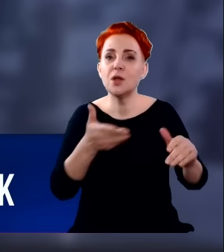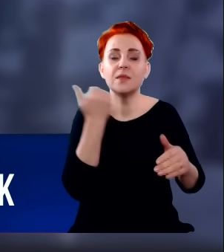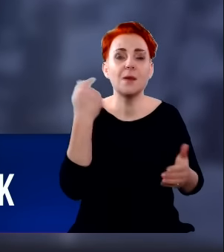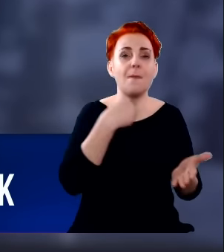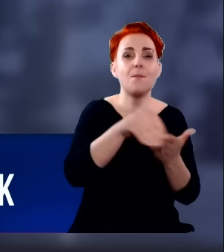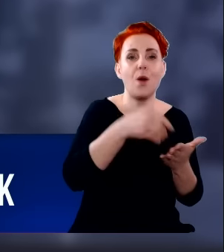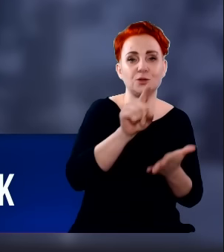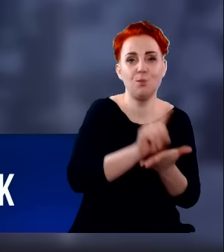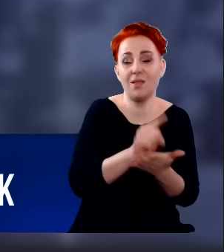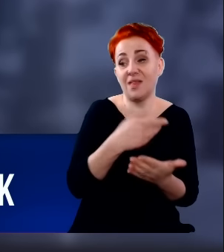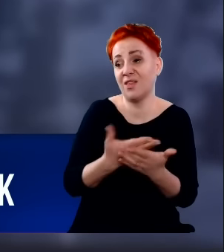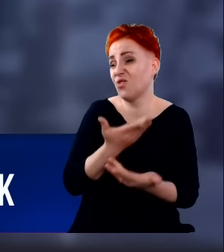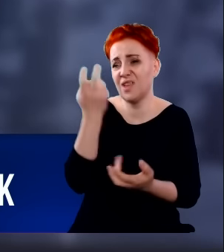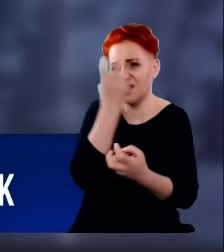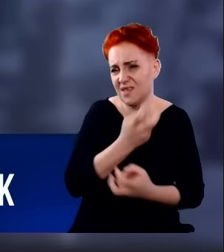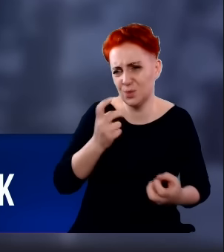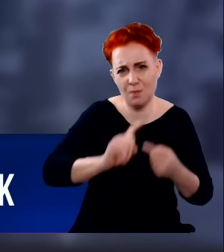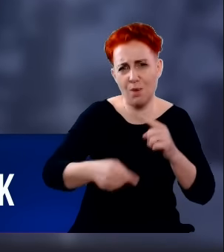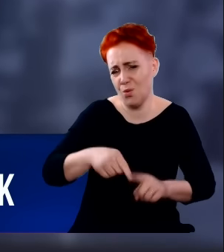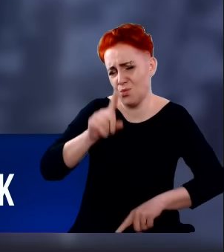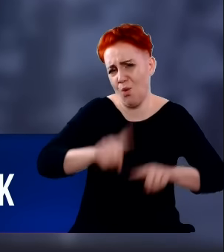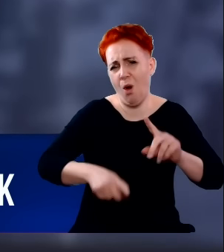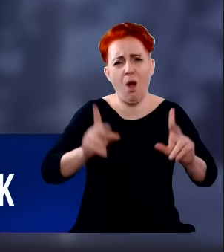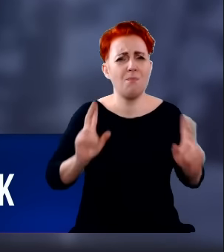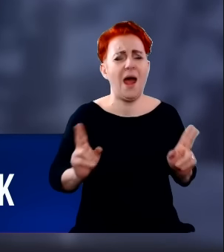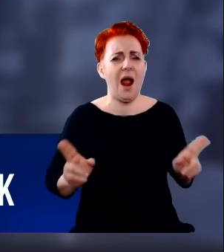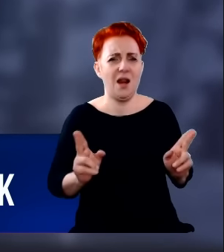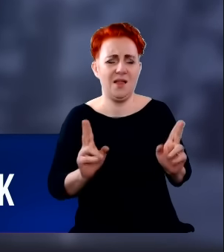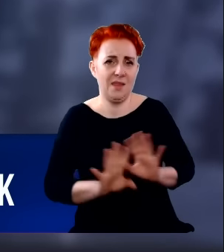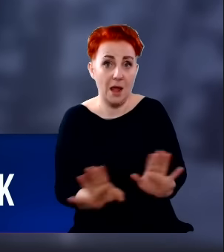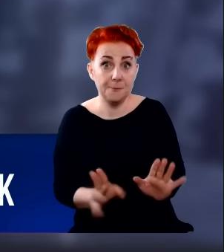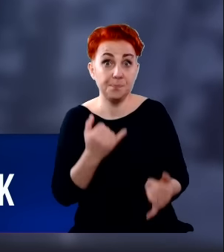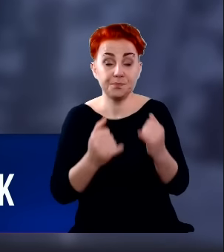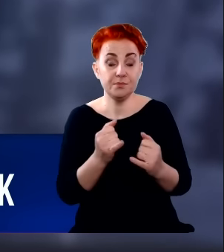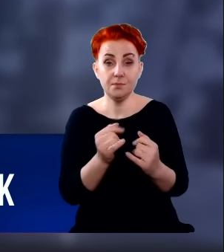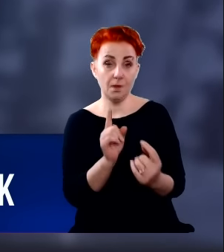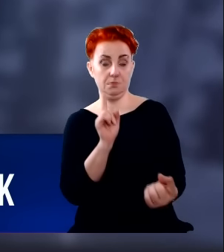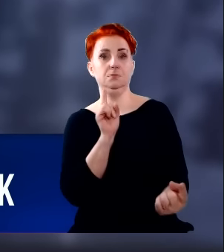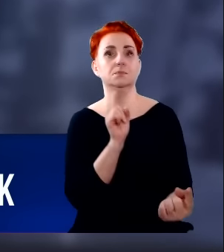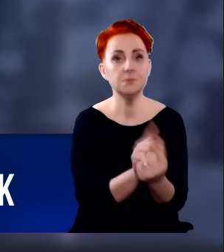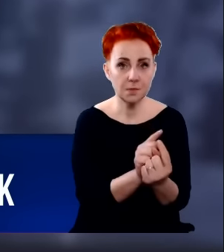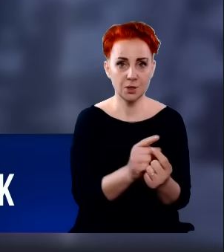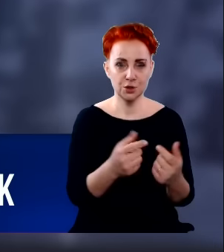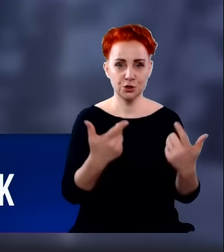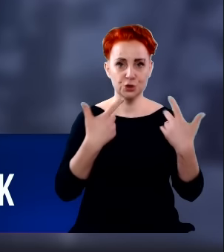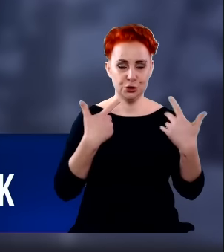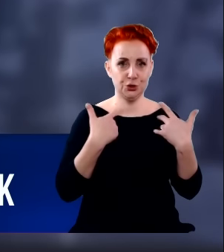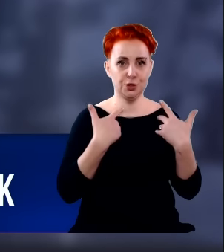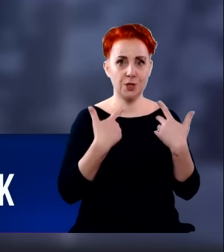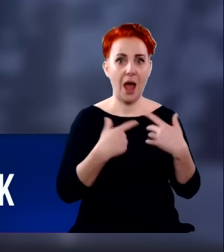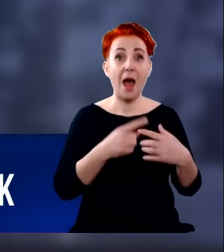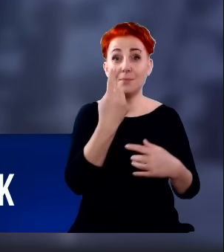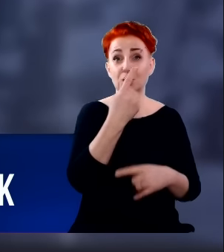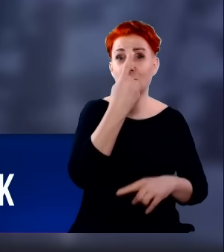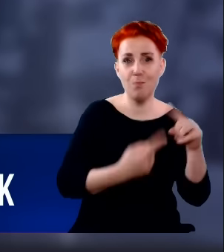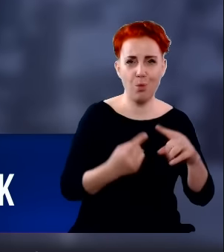ich polityka. To jest normalne u młodych ludzi. Ale ja myślę, że jak się zetkną z rzeczywistością, ona niestety po pierwszym półroczu nie będzie dobra,